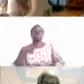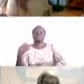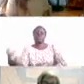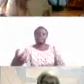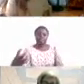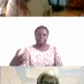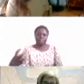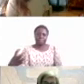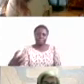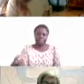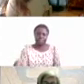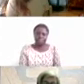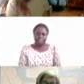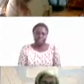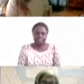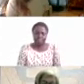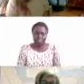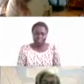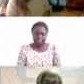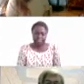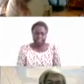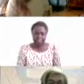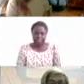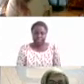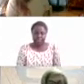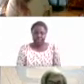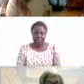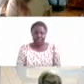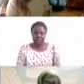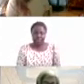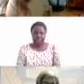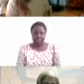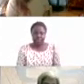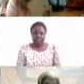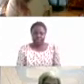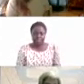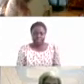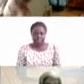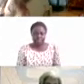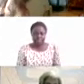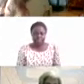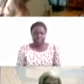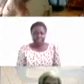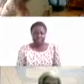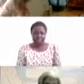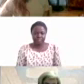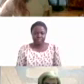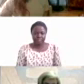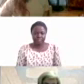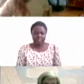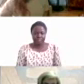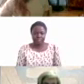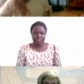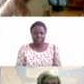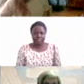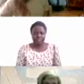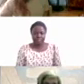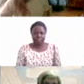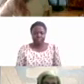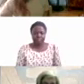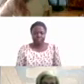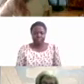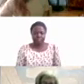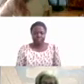handicapée subissent beaucoup de violences. Par exemple, les hommes employés à violer les personnes